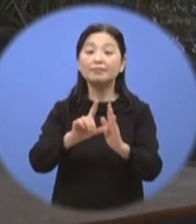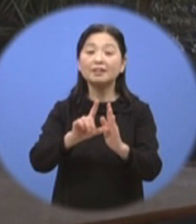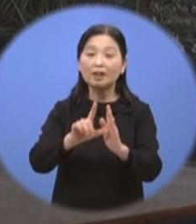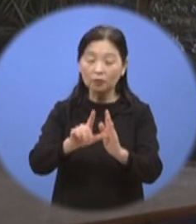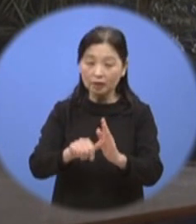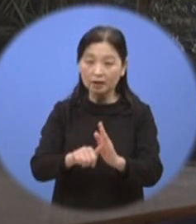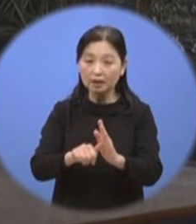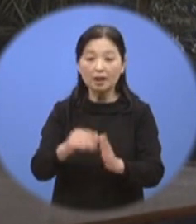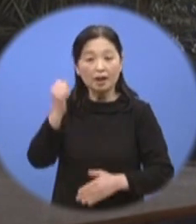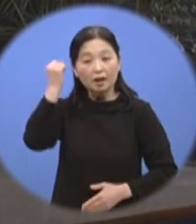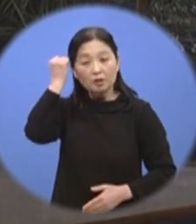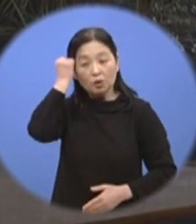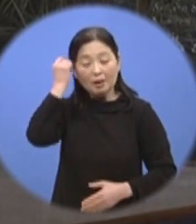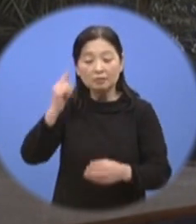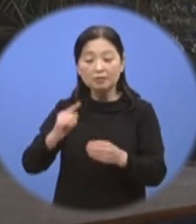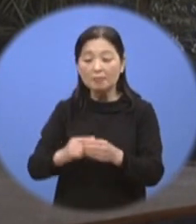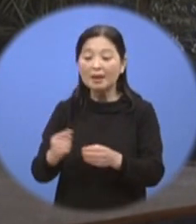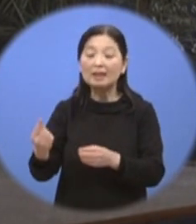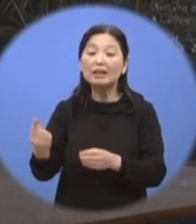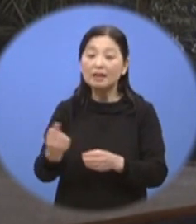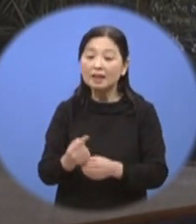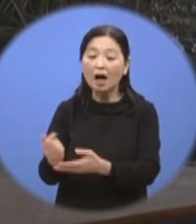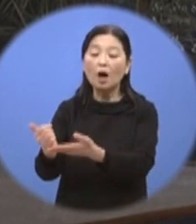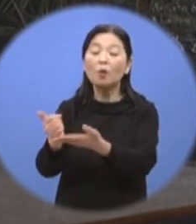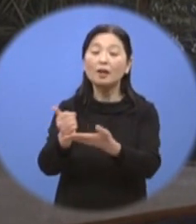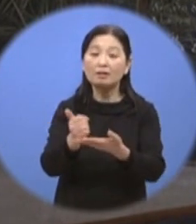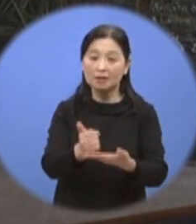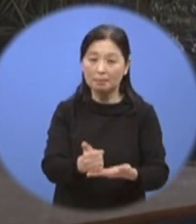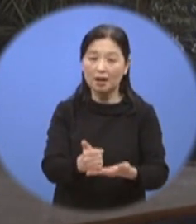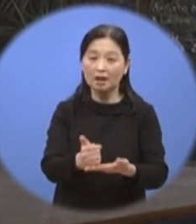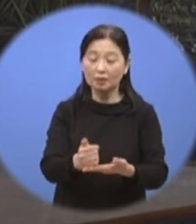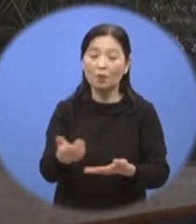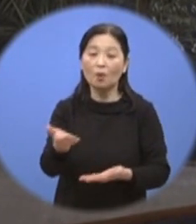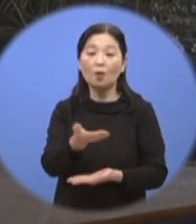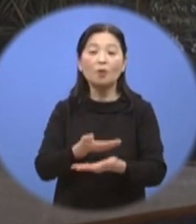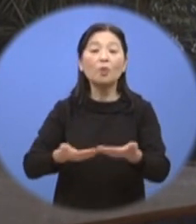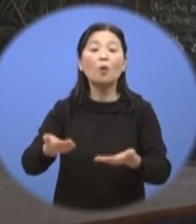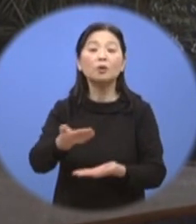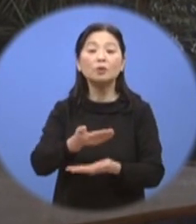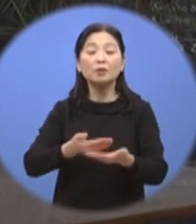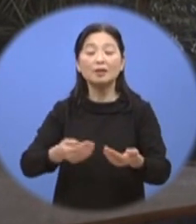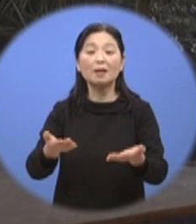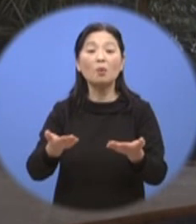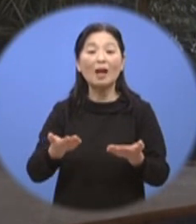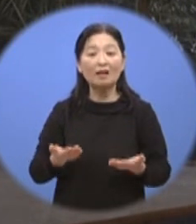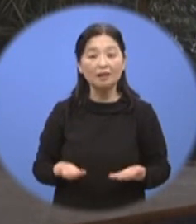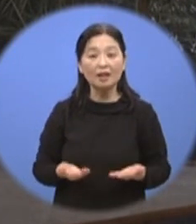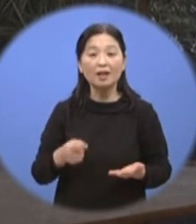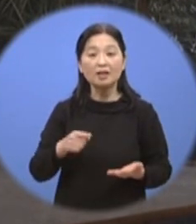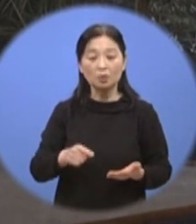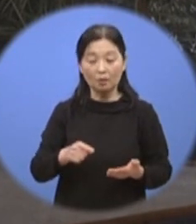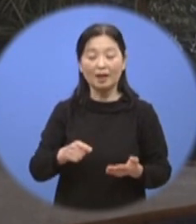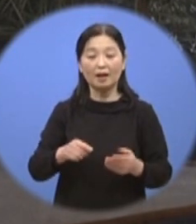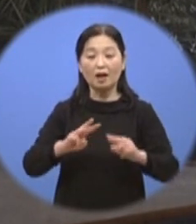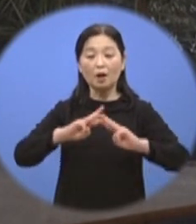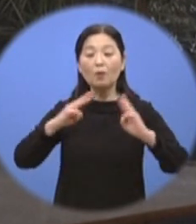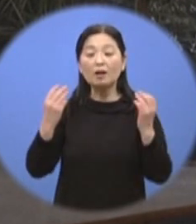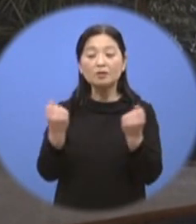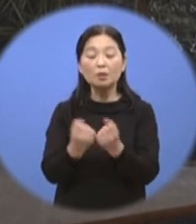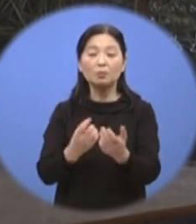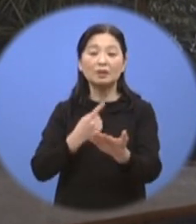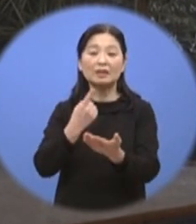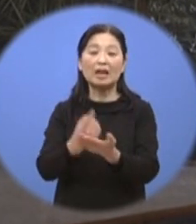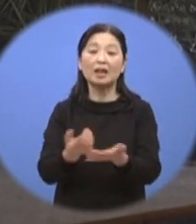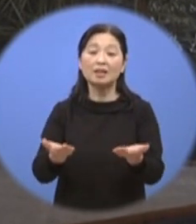宿泊に来られたゲストと交流していただいて、そこでワークショップに参加していただくという